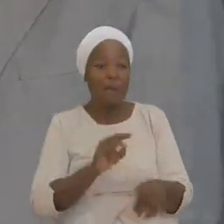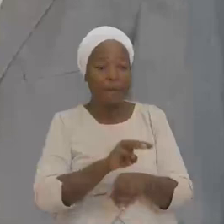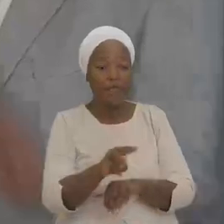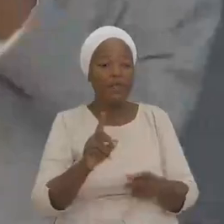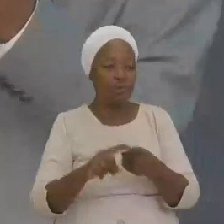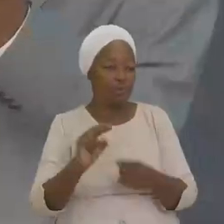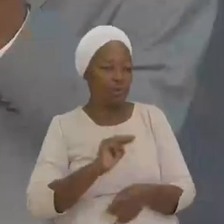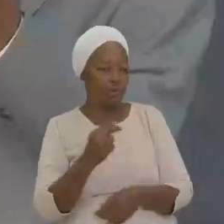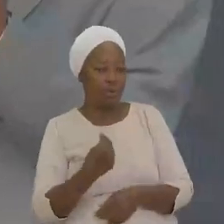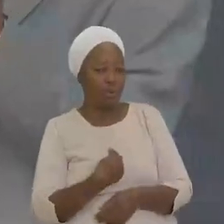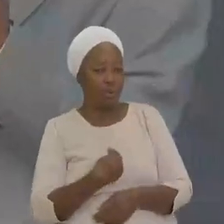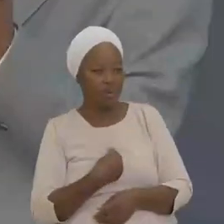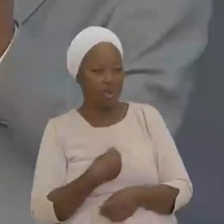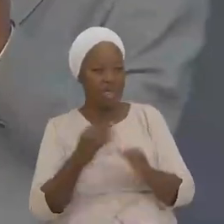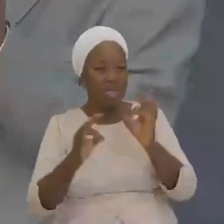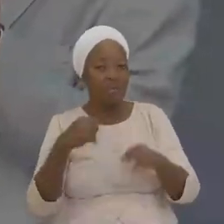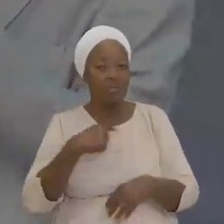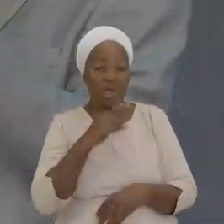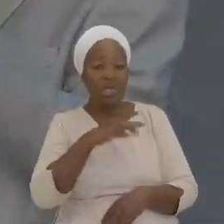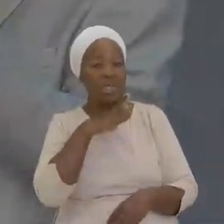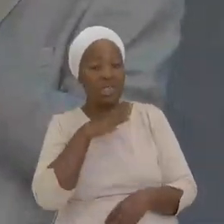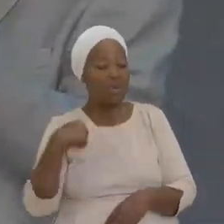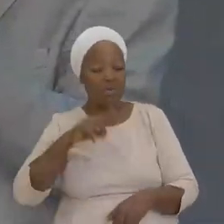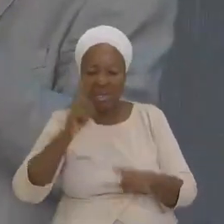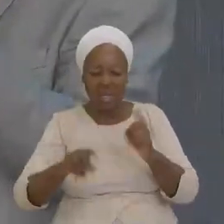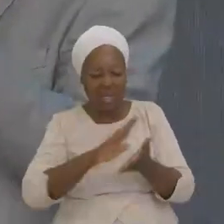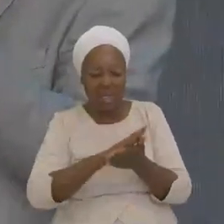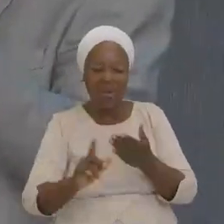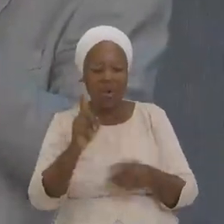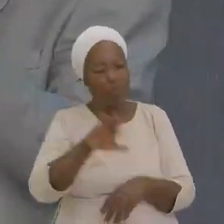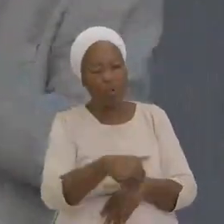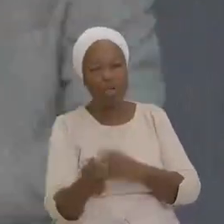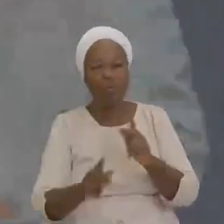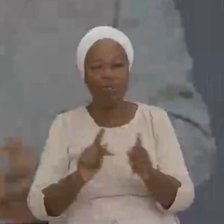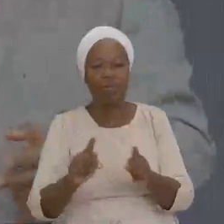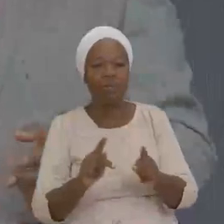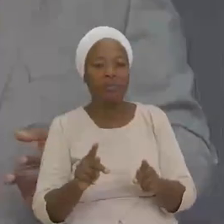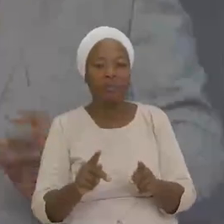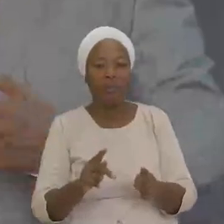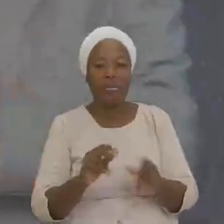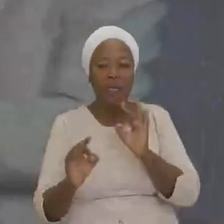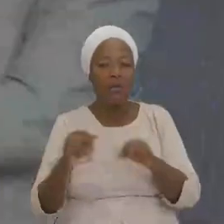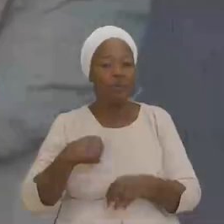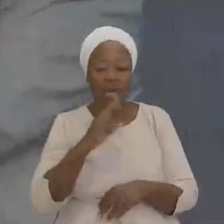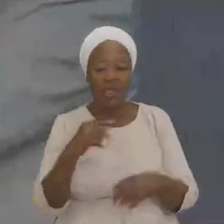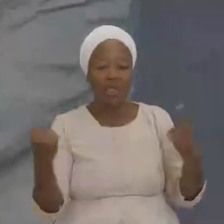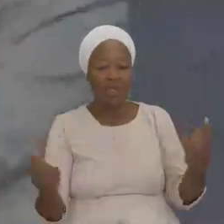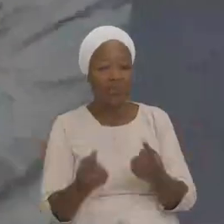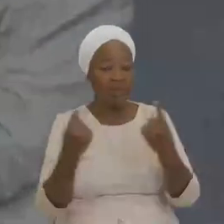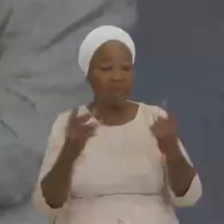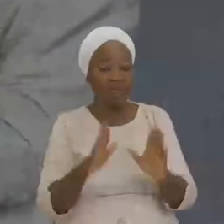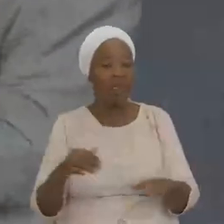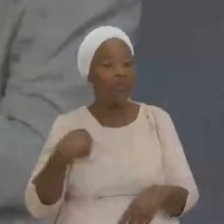Il nous a maintenant confié ce ministère. Si nous sommes sales, nous ne pouvons pas le dire aux